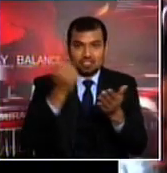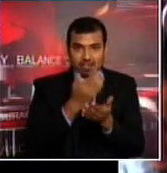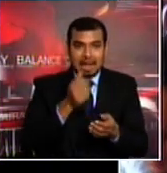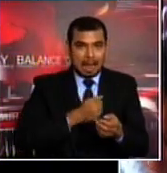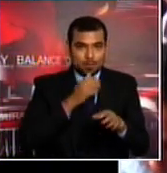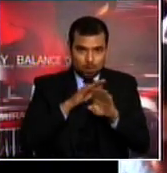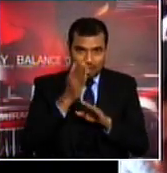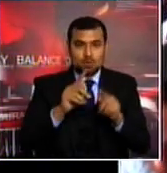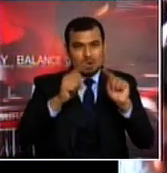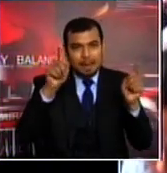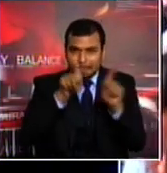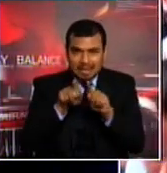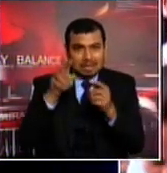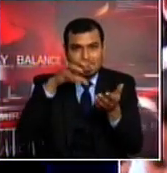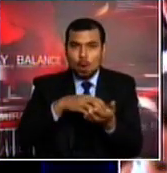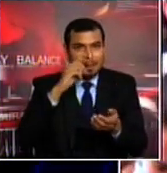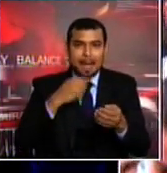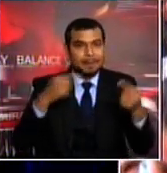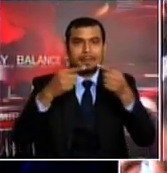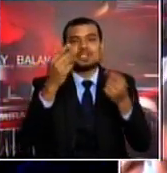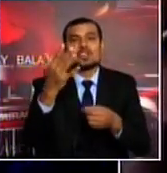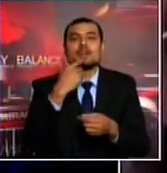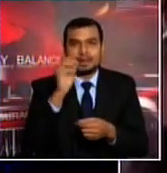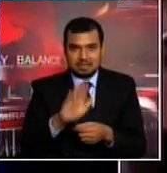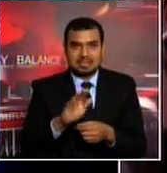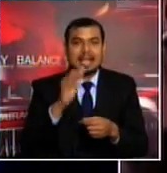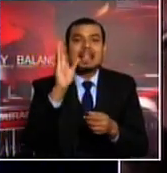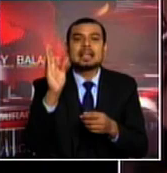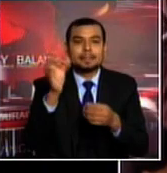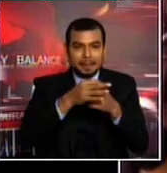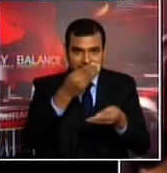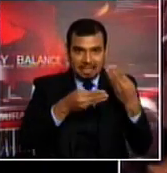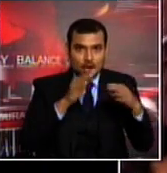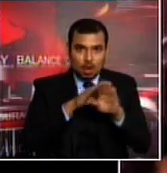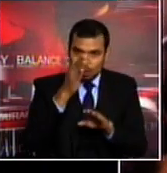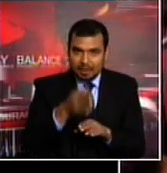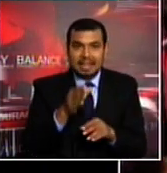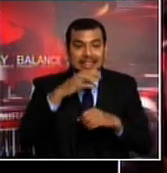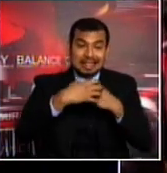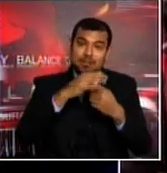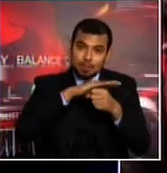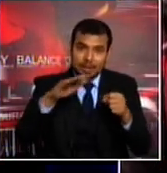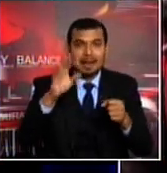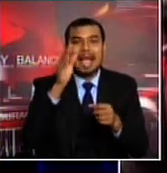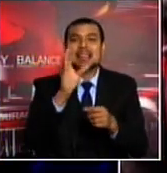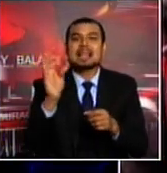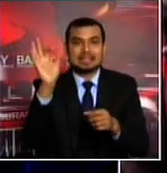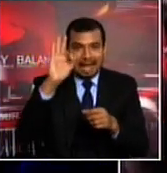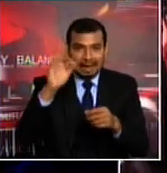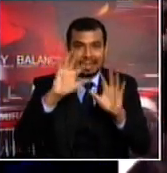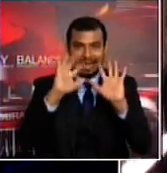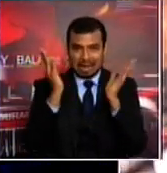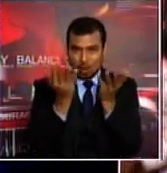स्थानमा सिन्डिकेट खडा नगरेको दावी गरेको छ। यातायात व्यवसायीले देशभरका यातायात कार्यालय